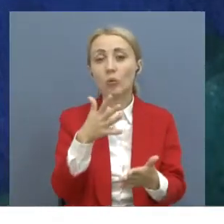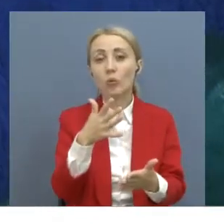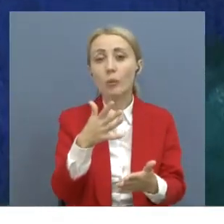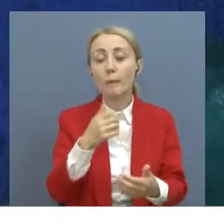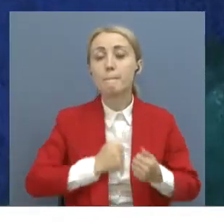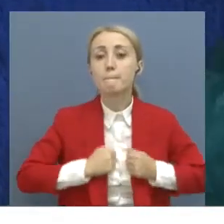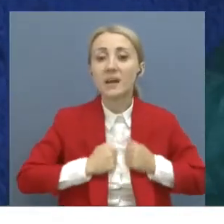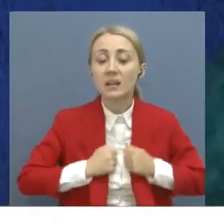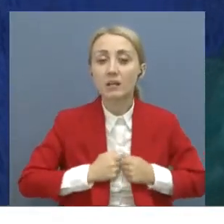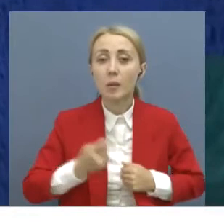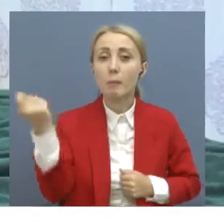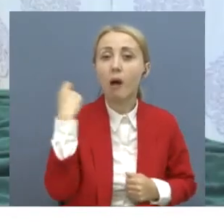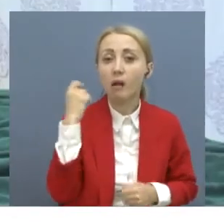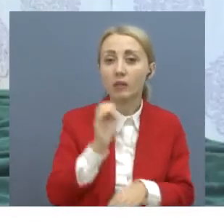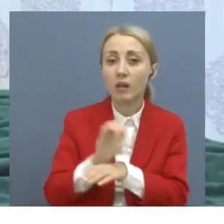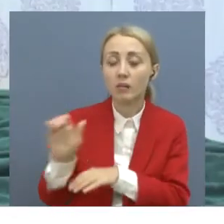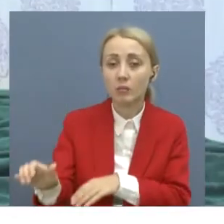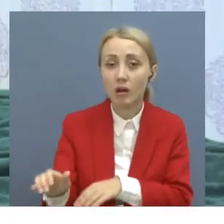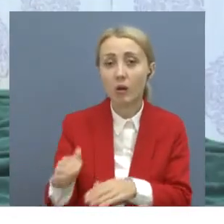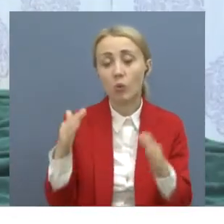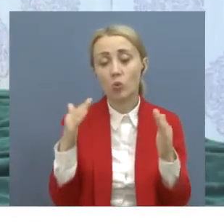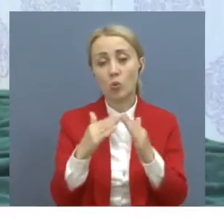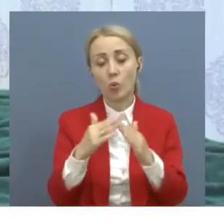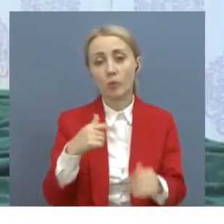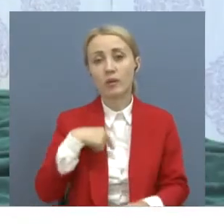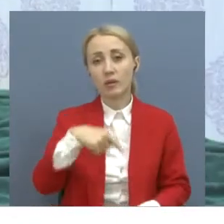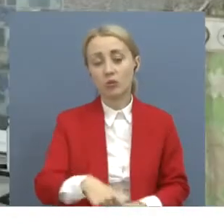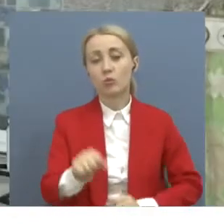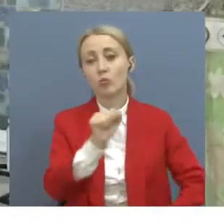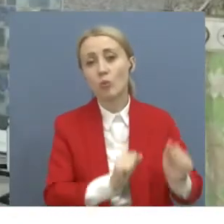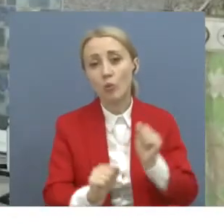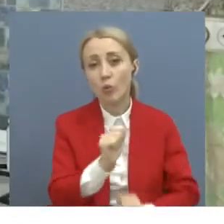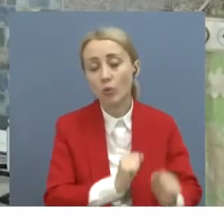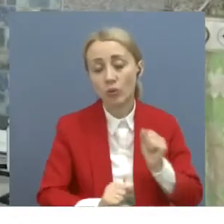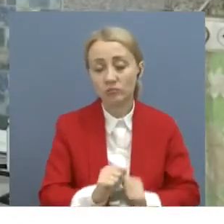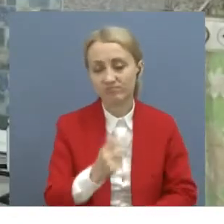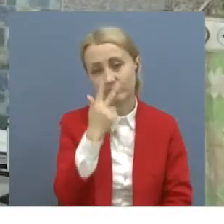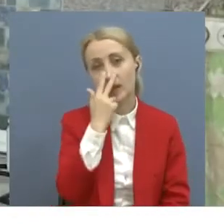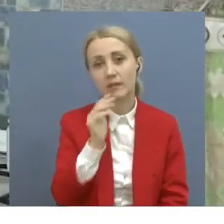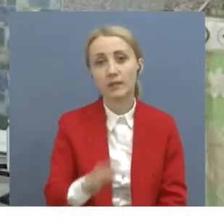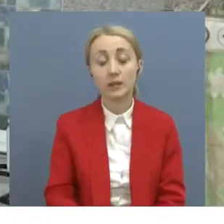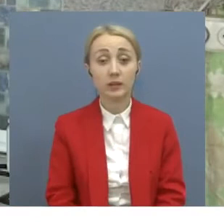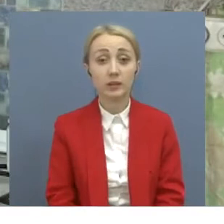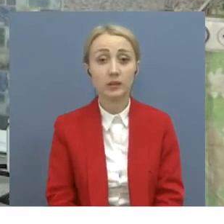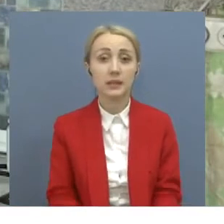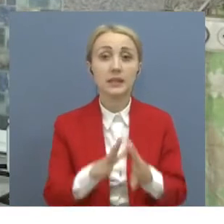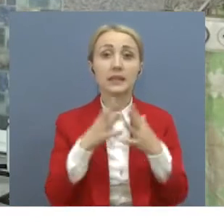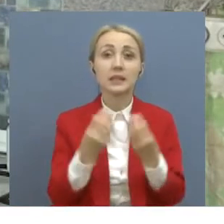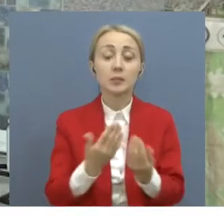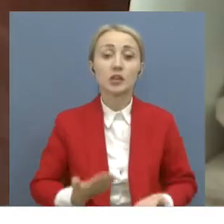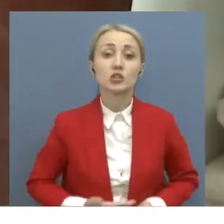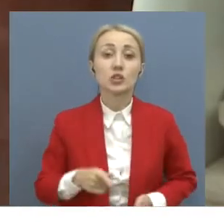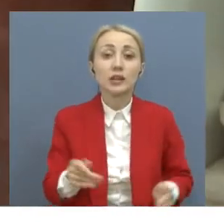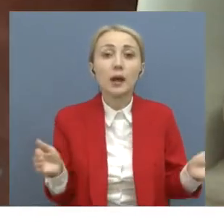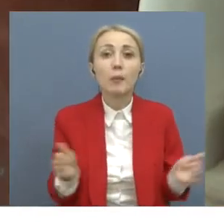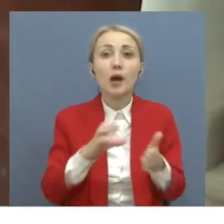жуындырам. Арман, түк арман жоқ, нормально, лишь балалар ауырмаса болды маған. Отбасы қала әкімдігі берген мына тәрбиелмені мекендей, тозығы